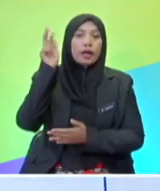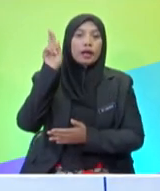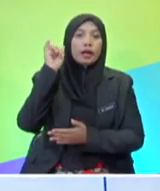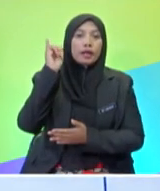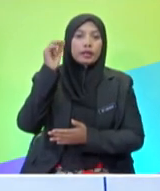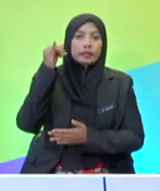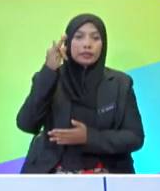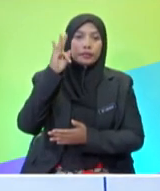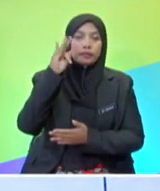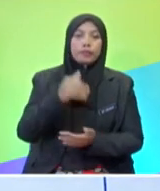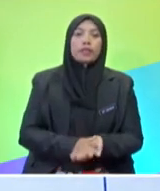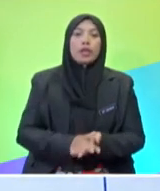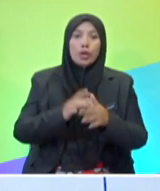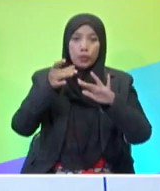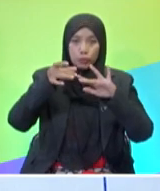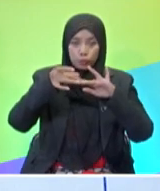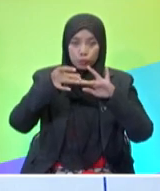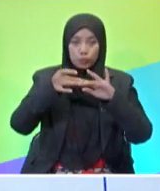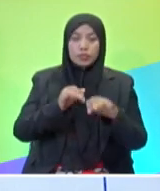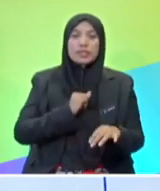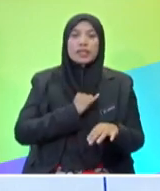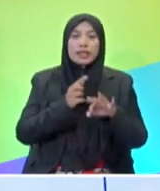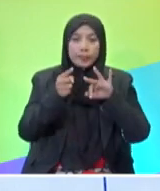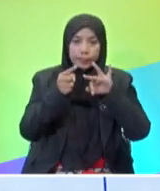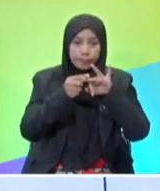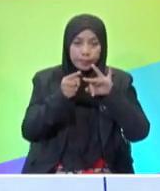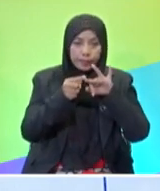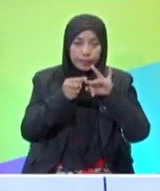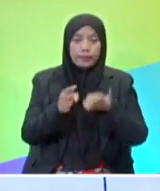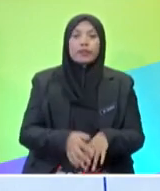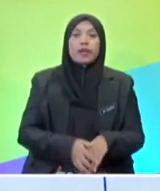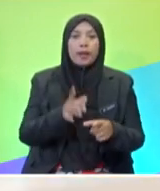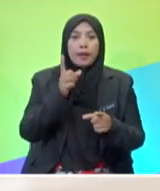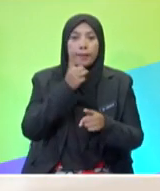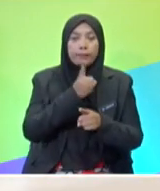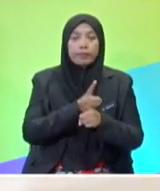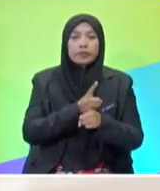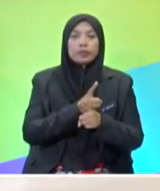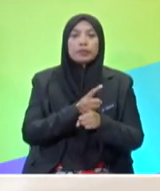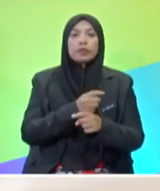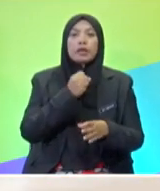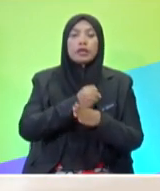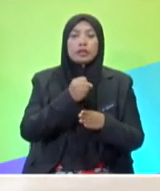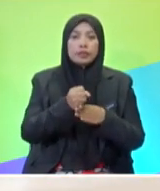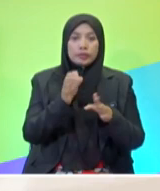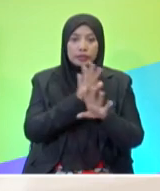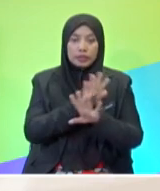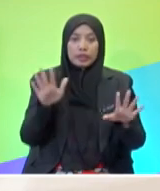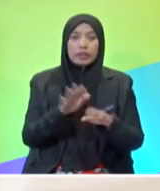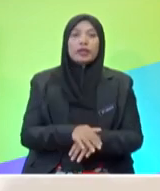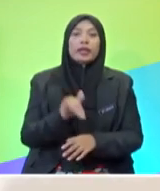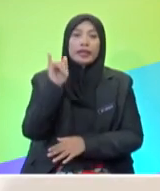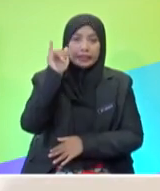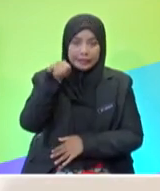tanya Arif. Kuku saya pendek. Betul ke tak, Arif? Ya ke tidak, Arif? Arif amalkan tidak? Ya.